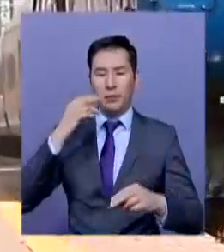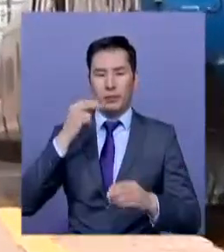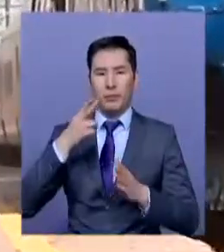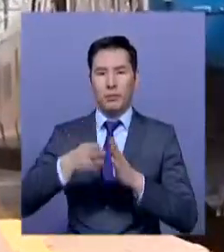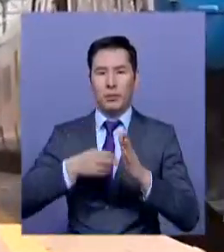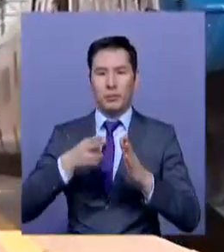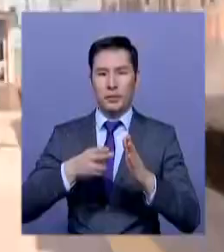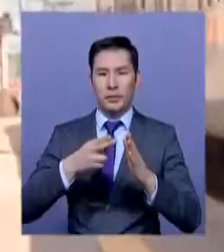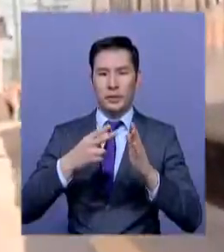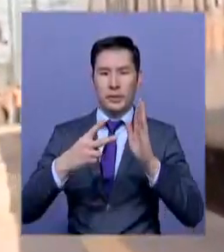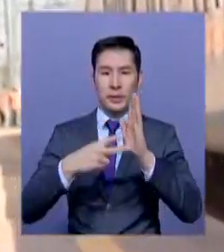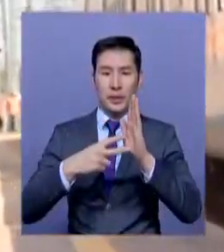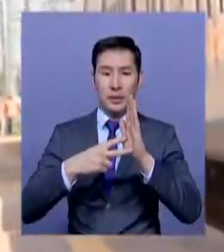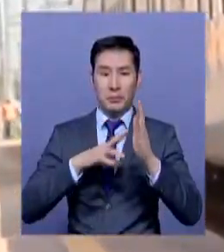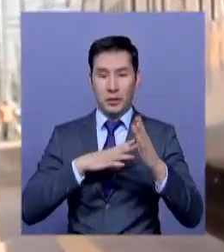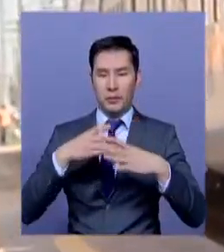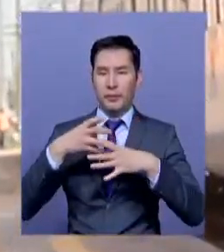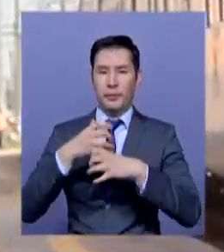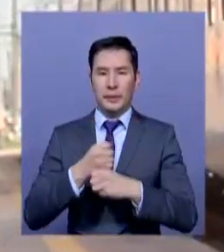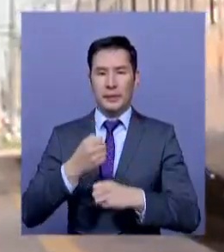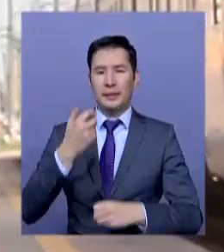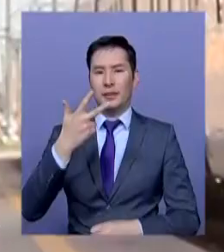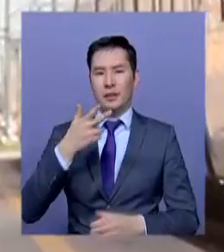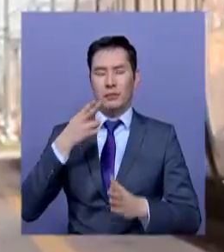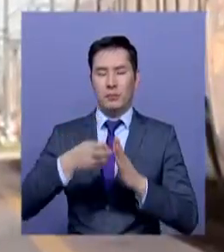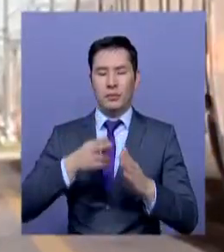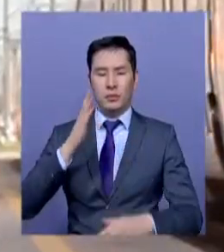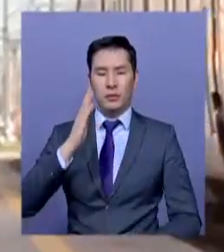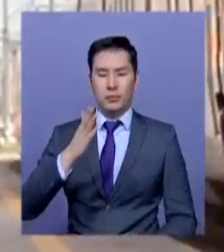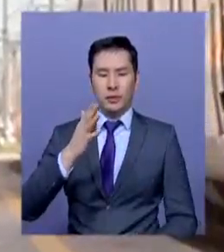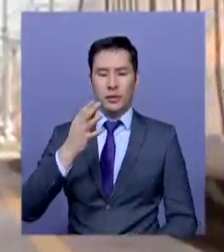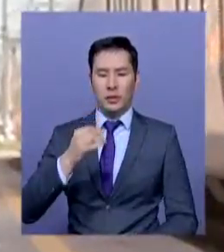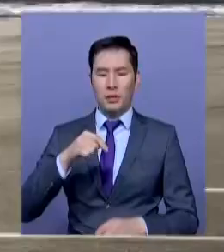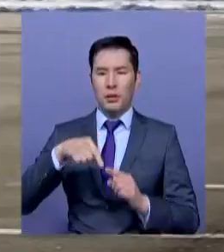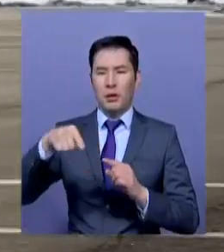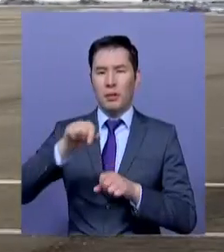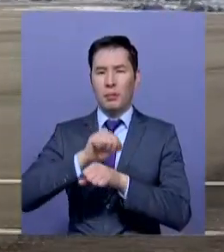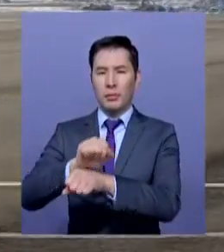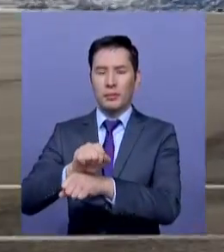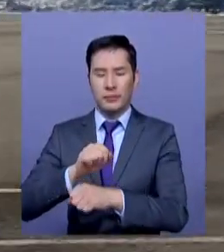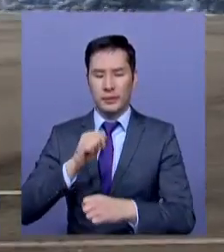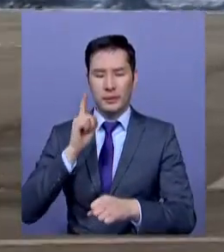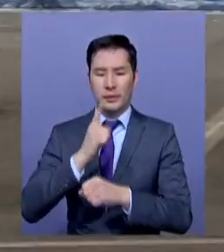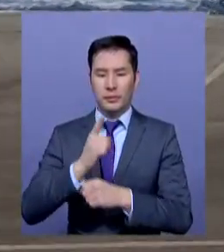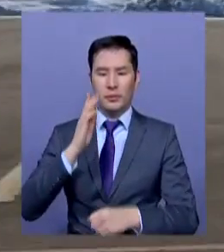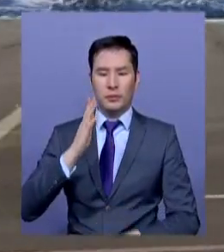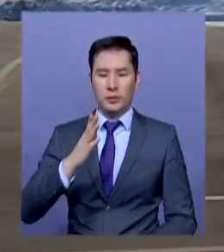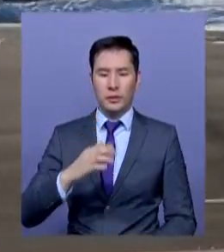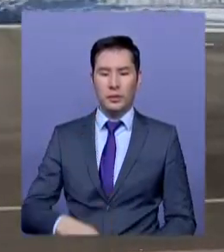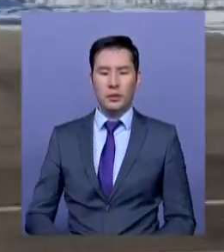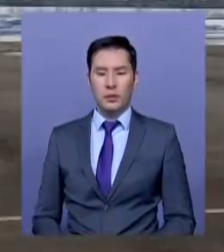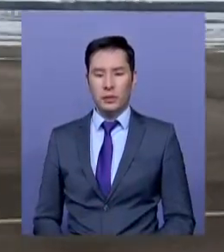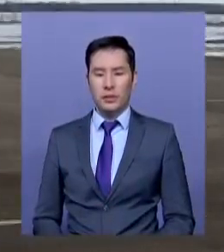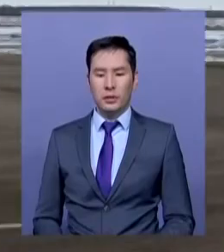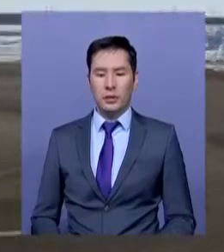7-ден 3-ке дейін қысқарады. Одан өзге облыс аумағында теміржол көлігінің аялдауына тыйым салынады. Ал жолаушыларға Петропавлдан ұшақпен ұшу үшін